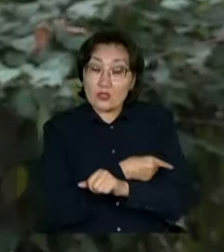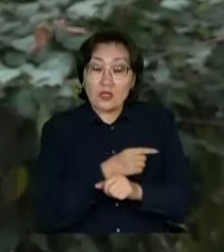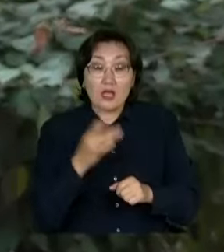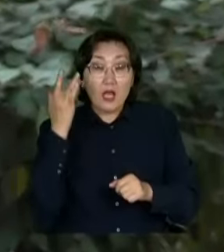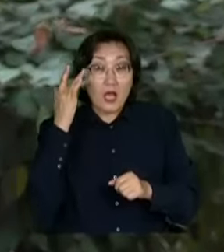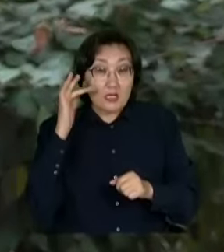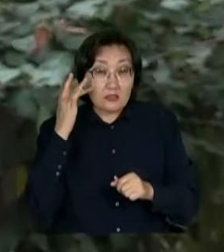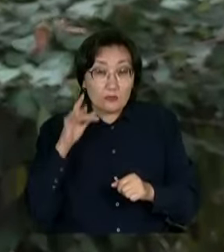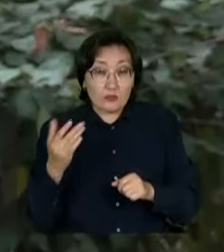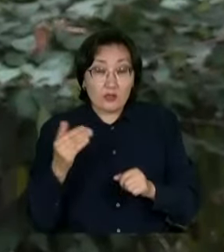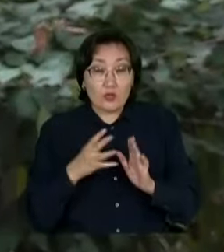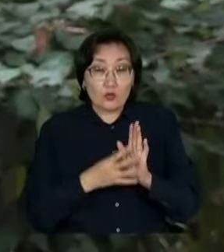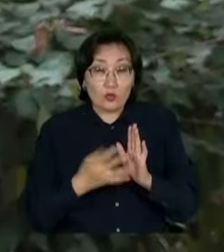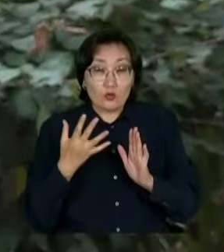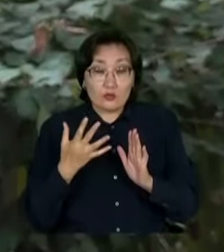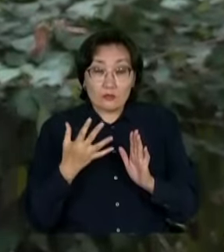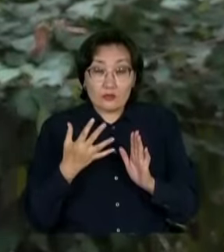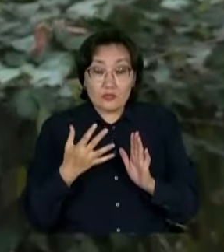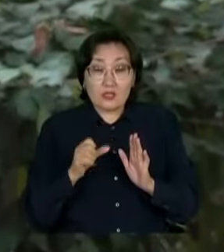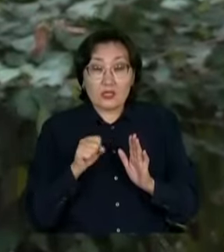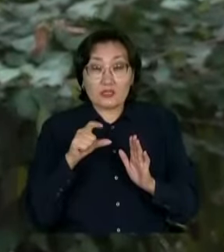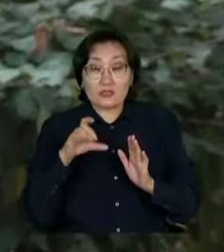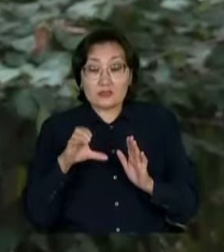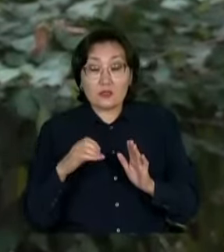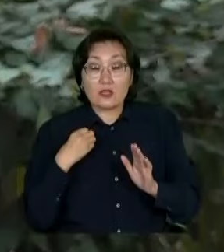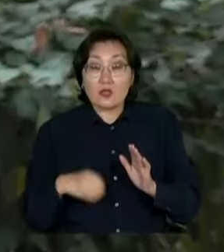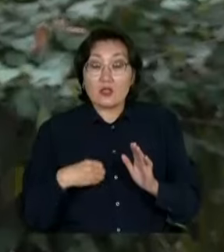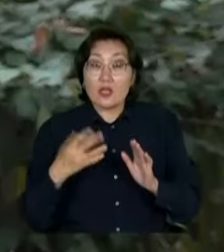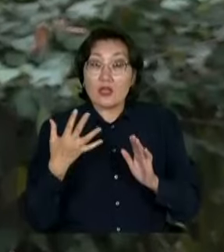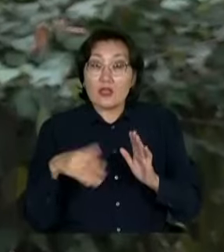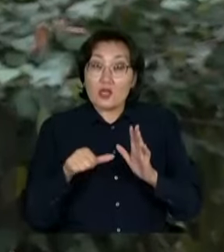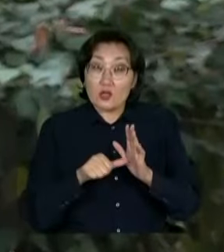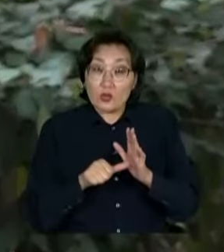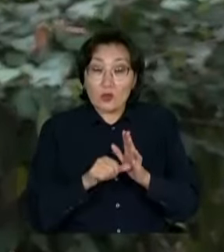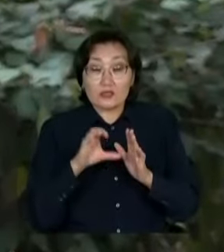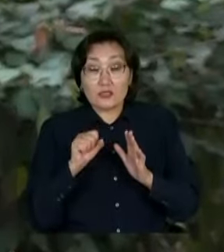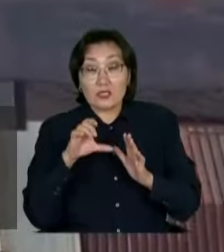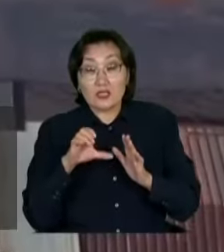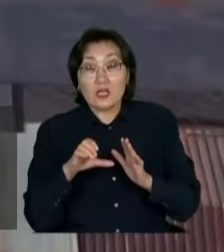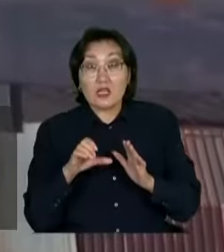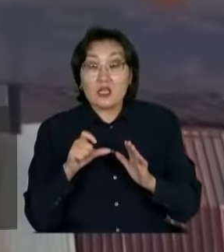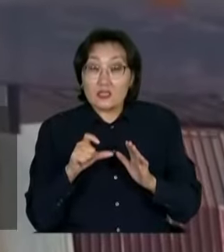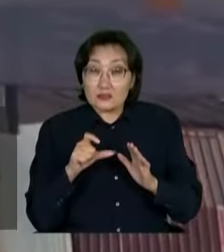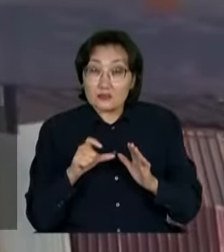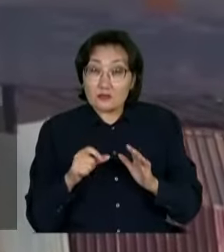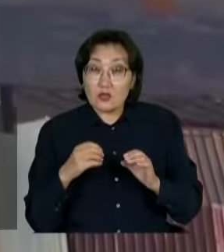Америкада 95 АЭС бар, Францияда 56, мына көршіміз Қытайда да, Ресейде де.